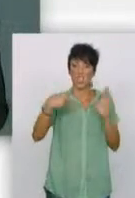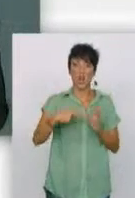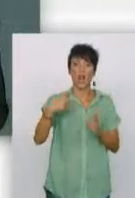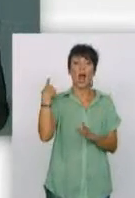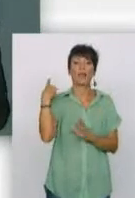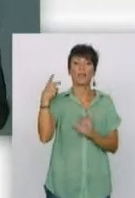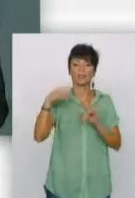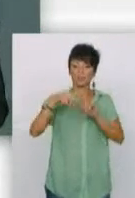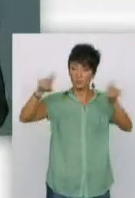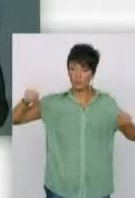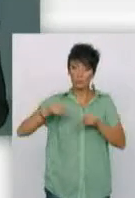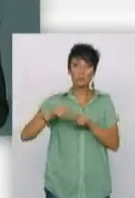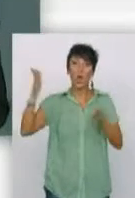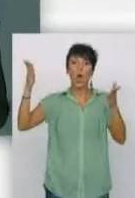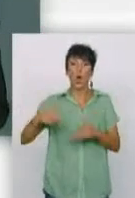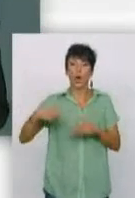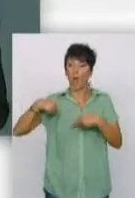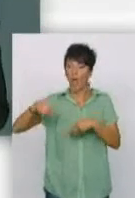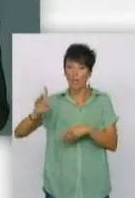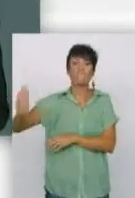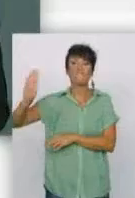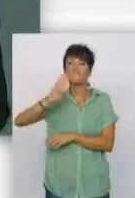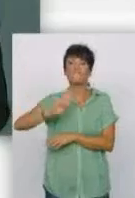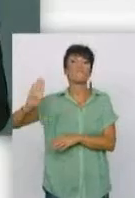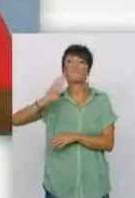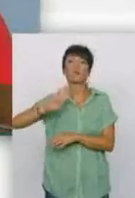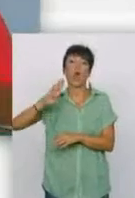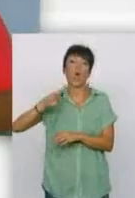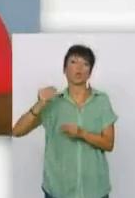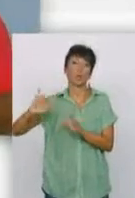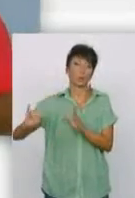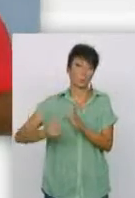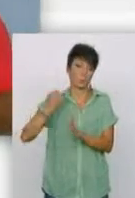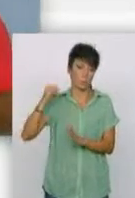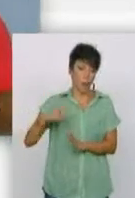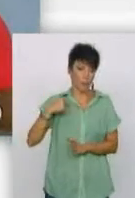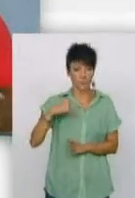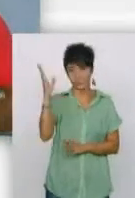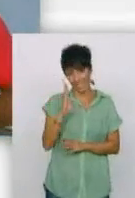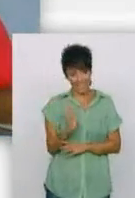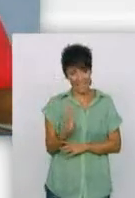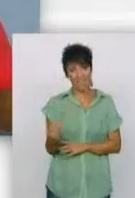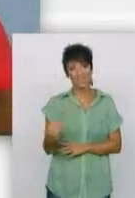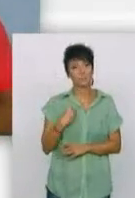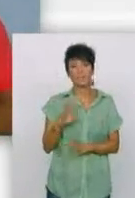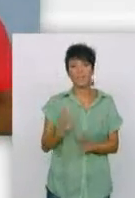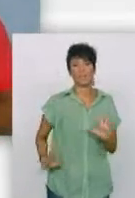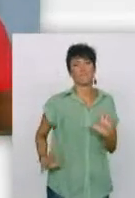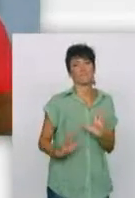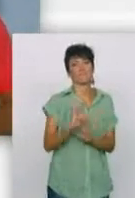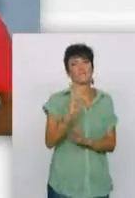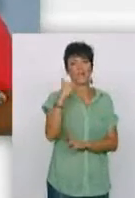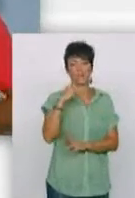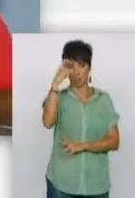μέτρων στην Κόρινθο, όπου θα γίνεται και η μεγαλύτερη βιολογική παραγωγή μελιού στην Ελλάδα. Το καλό που θα μας κάνει η κρίση είναι να μας βελτιώσει